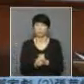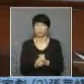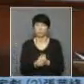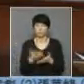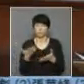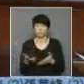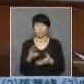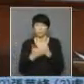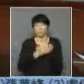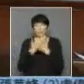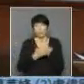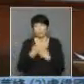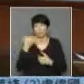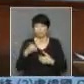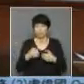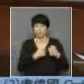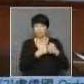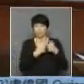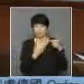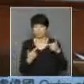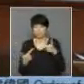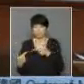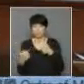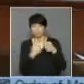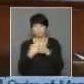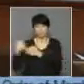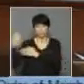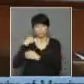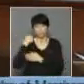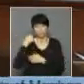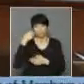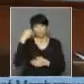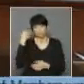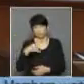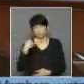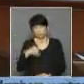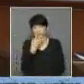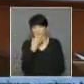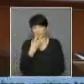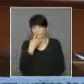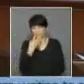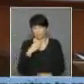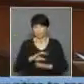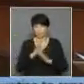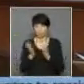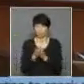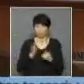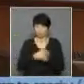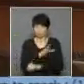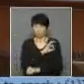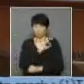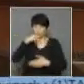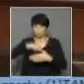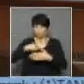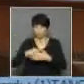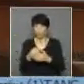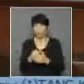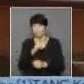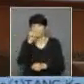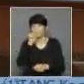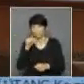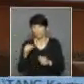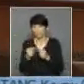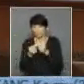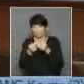續競爭力不斷受損，亦會令到社會上很多存在已久的問題不斷惡化、不